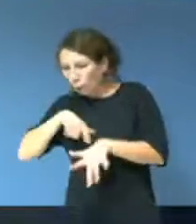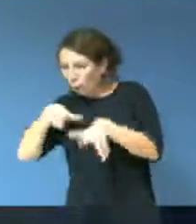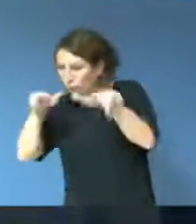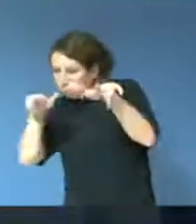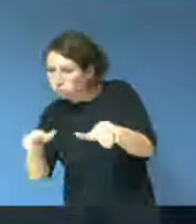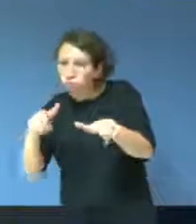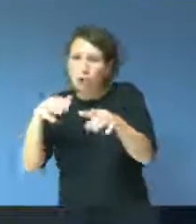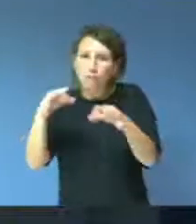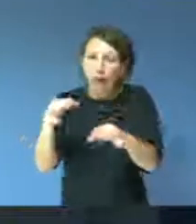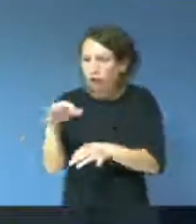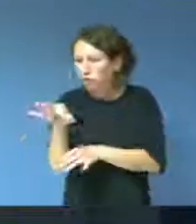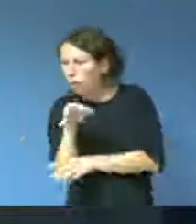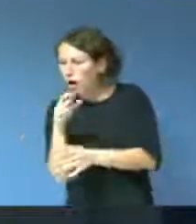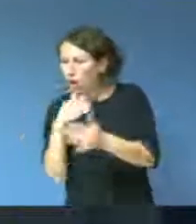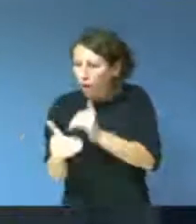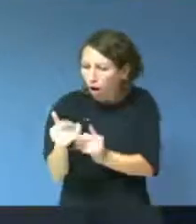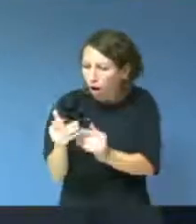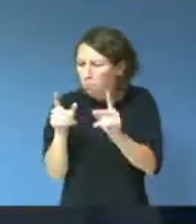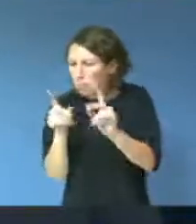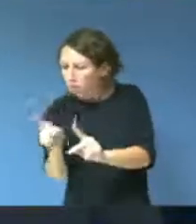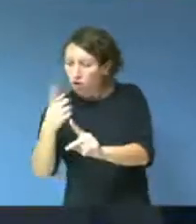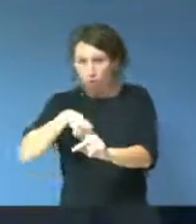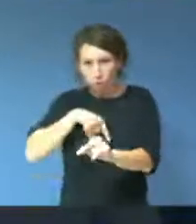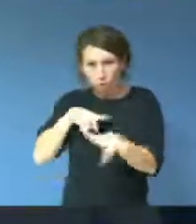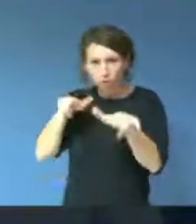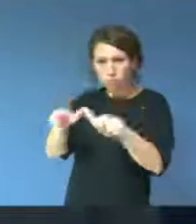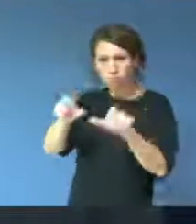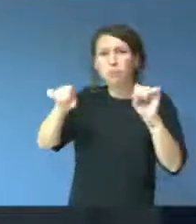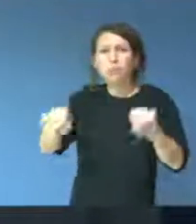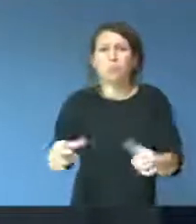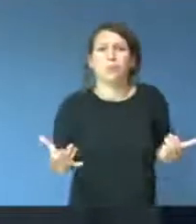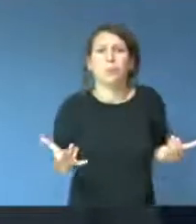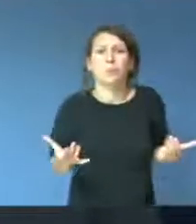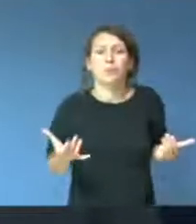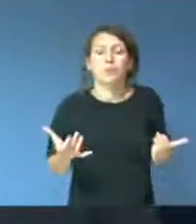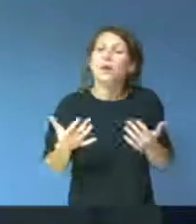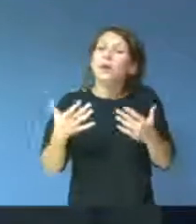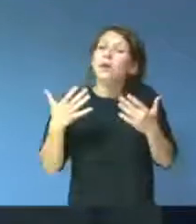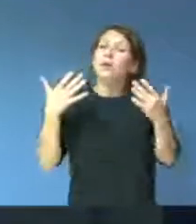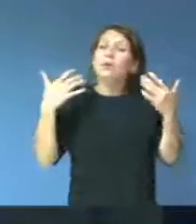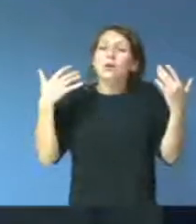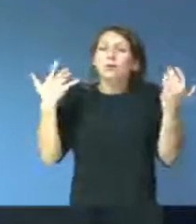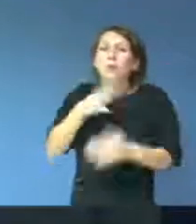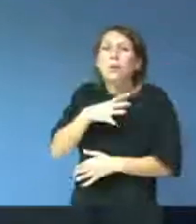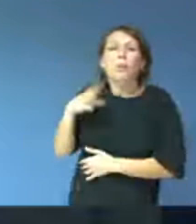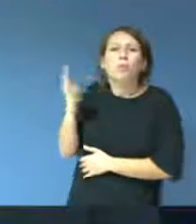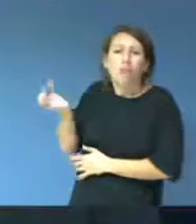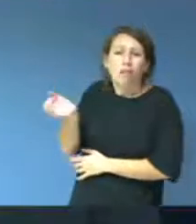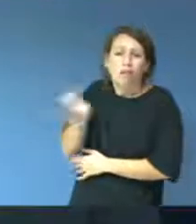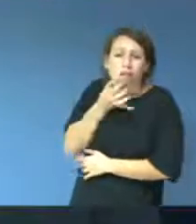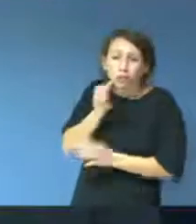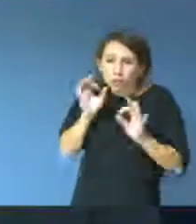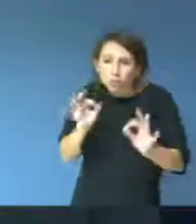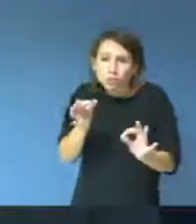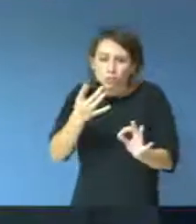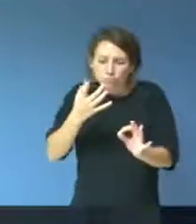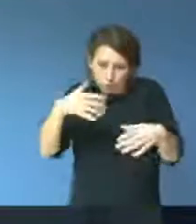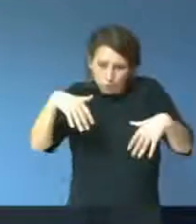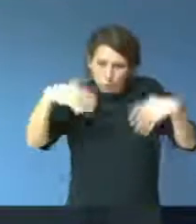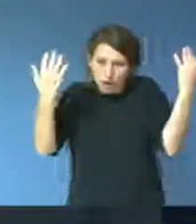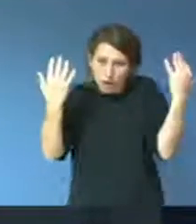qui y sont faits. Je reviens également sur ce que disait Madame Beaujard, qui est que de toute manière nous aurions effectivement à participer